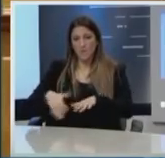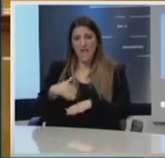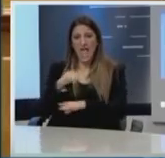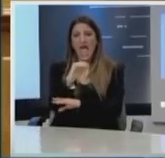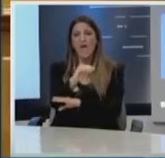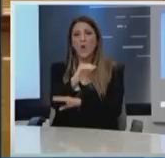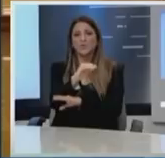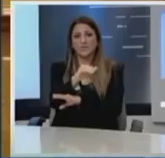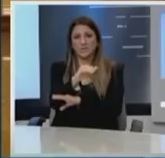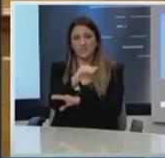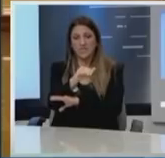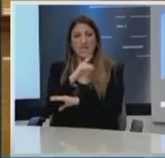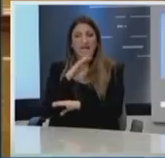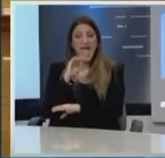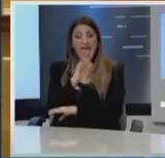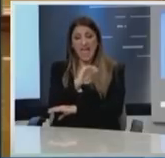Ερώτηση την οποία